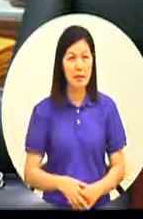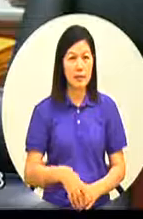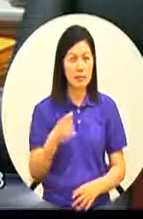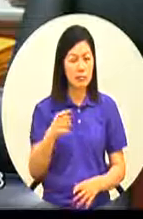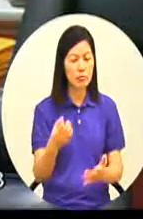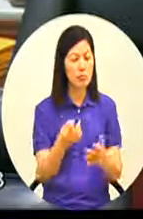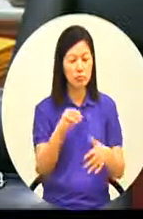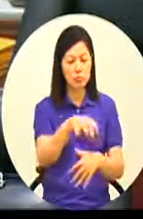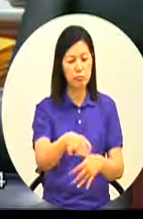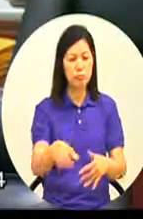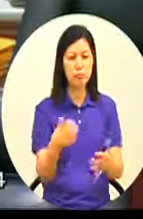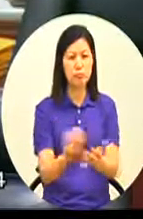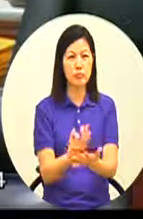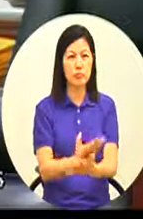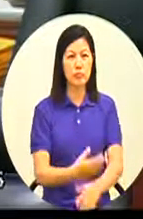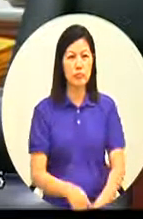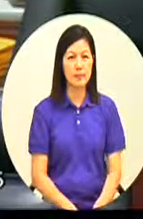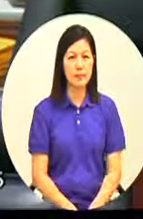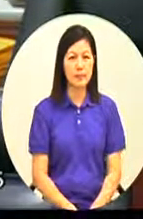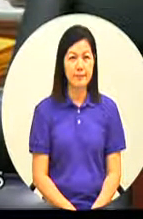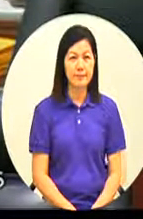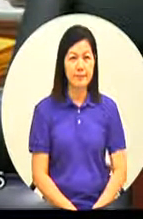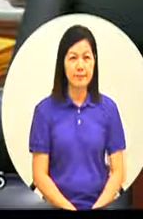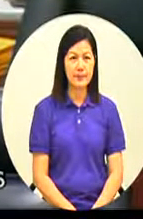哦，所以从